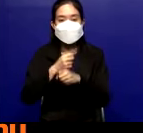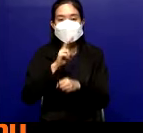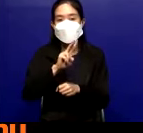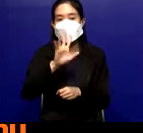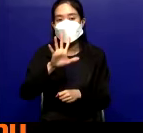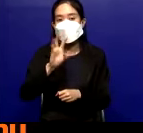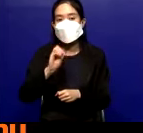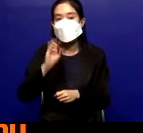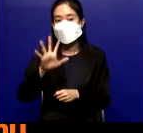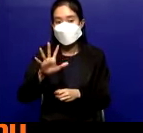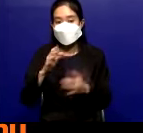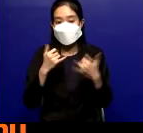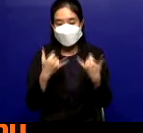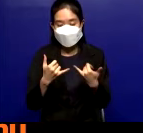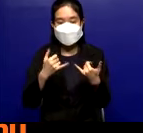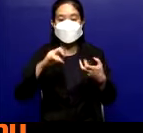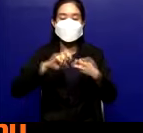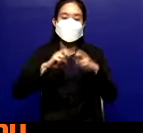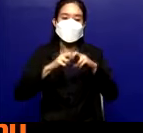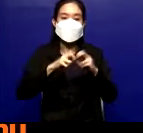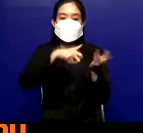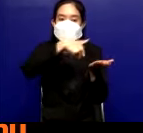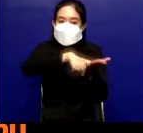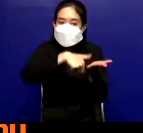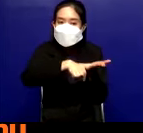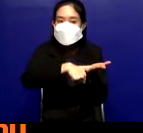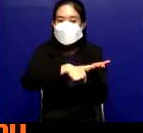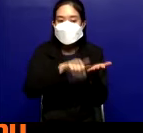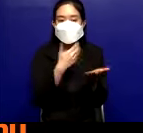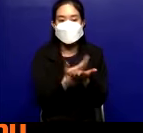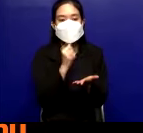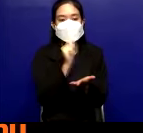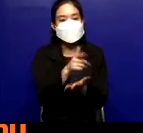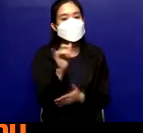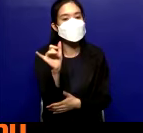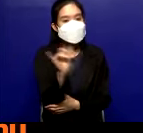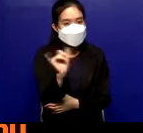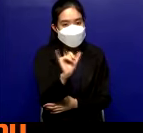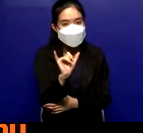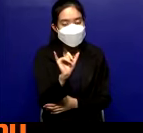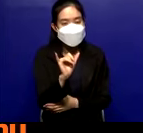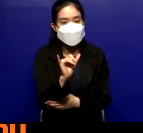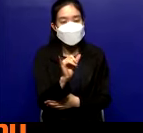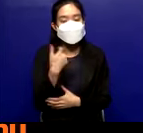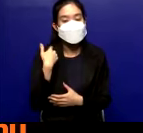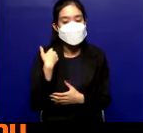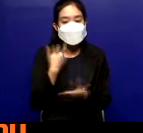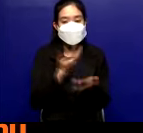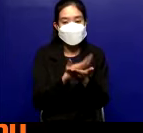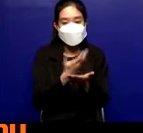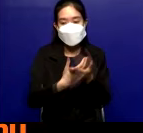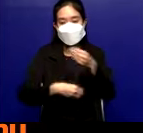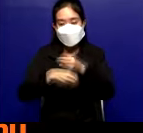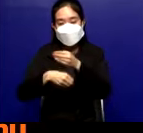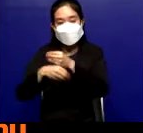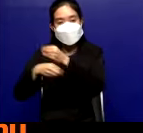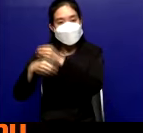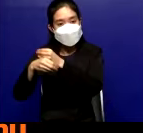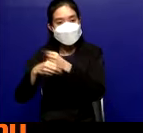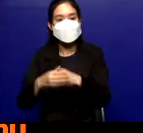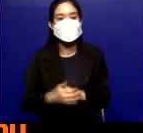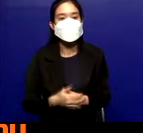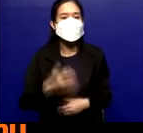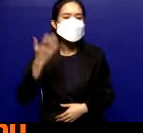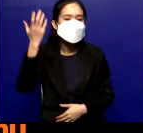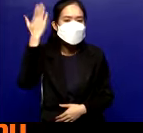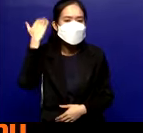ล้านแล้วนะคะที่รัฐติดหนี้ผู้ประกันตนอยู่เรื่องนี้ดิฉันเองก็ได้อภิปรายไม่ไว้วางใจไปแล้วเมื่อเดือนกุมภาพันธ์ที่ผ่านม